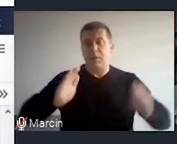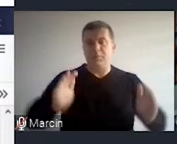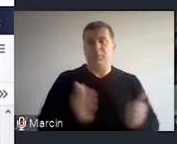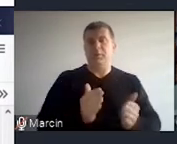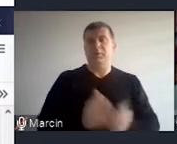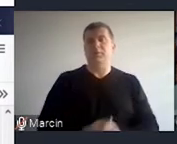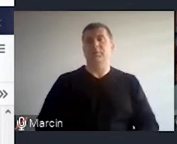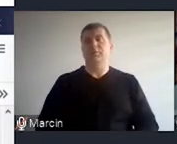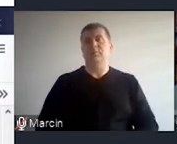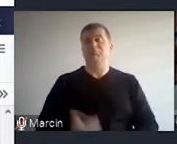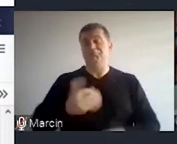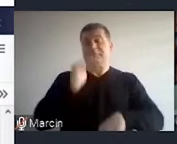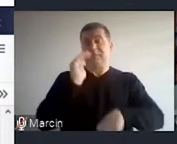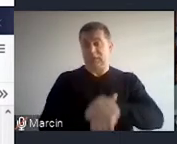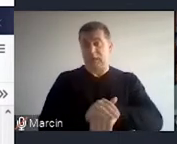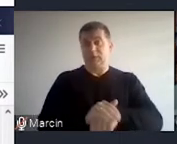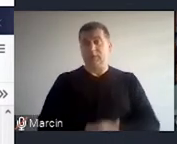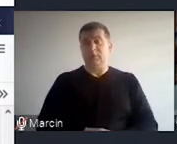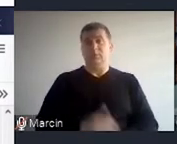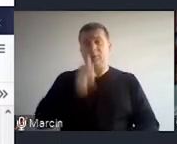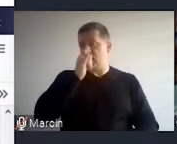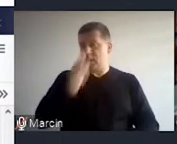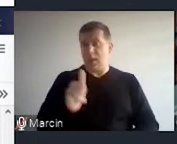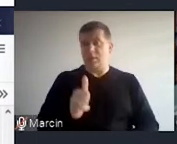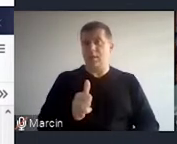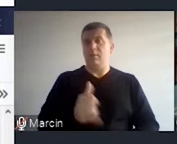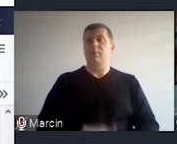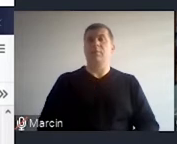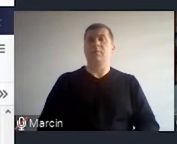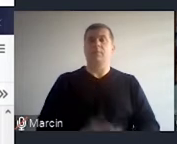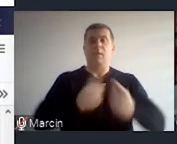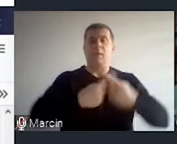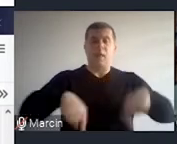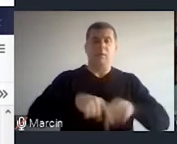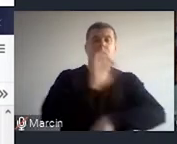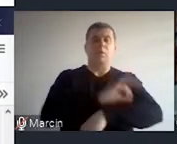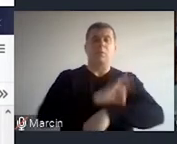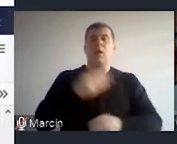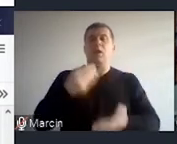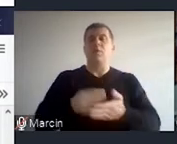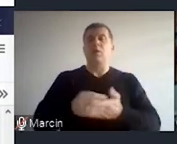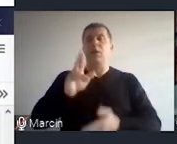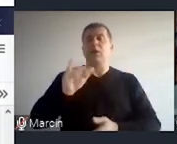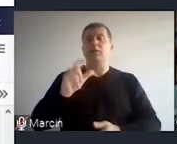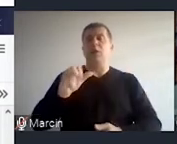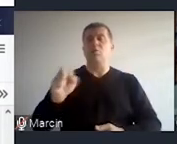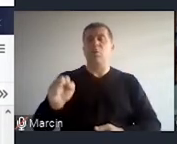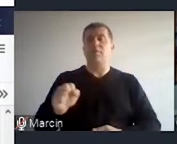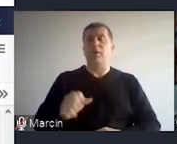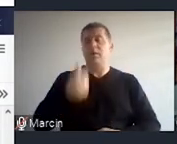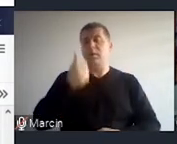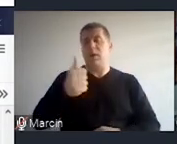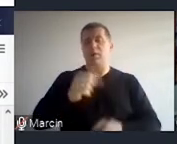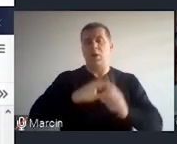mniejszych. Oczywiście, zgadzam się, nie da się raczej zrealizować projektu kwotami ryczałtowymi, w zasadzie